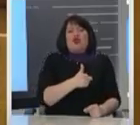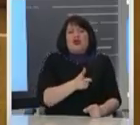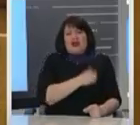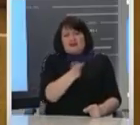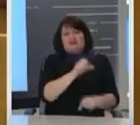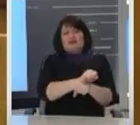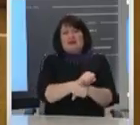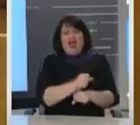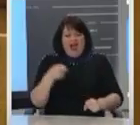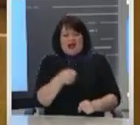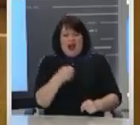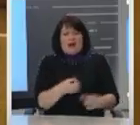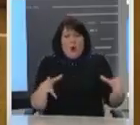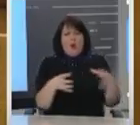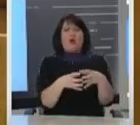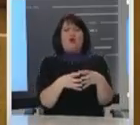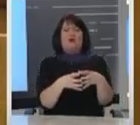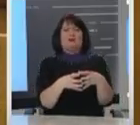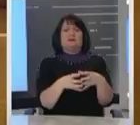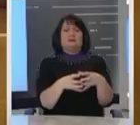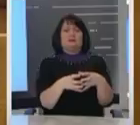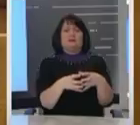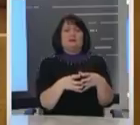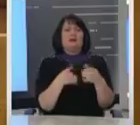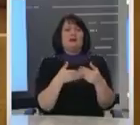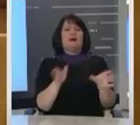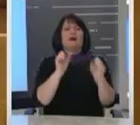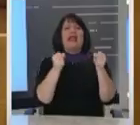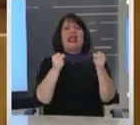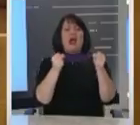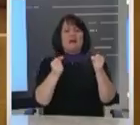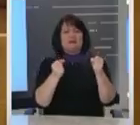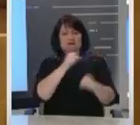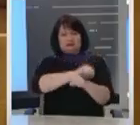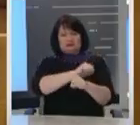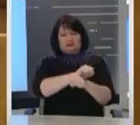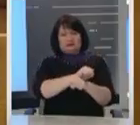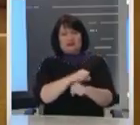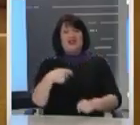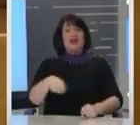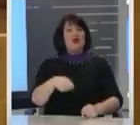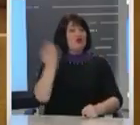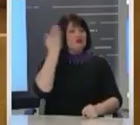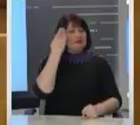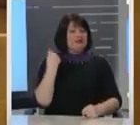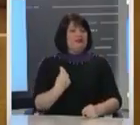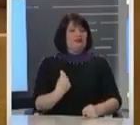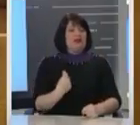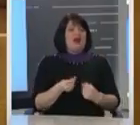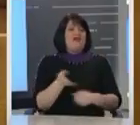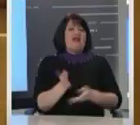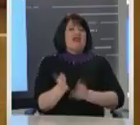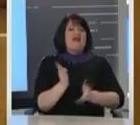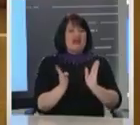κατασυρωή εγκληματίες και άνοιξε τα κελιά μόνο για αυτούς που έχουν τους καλούς δικηγόρους,